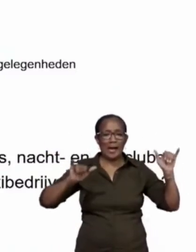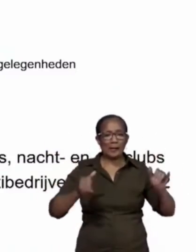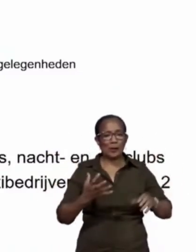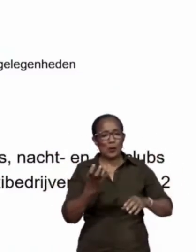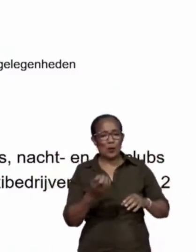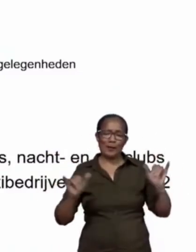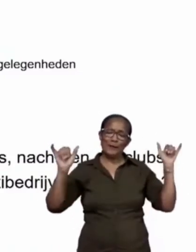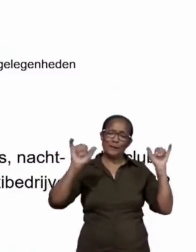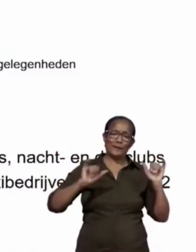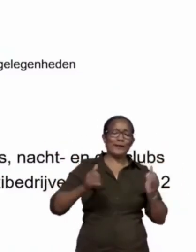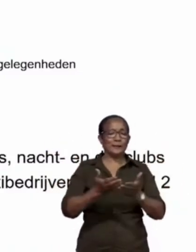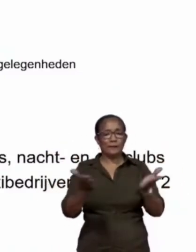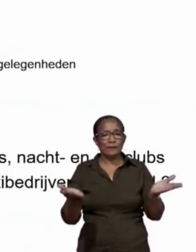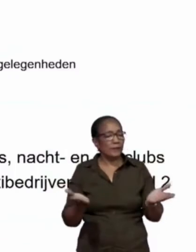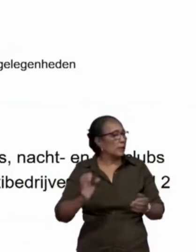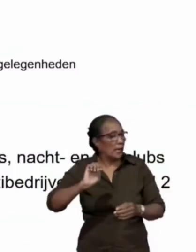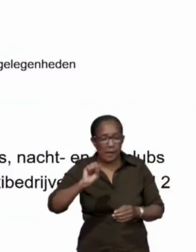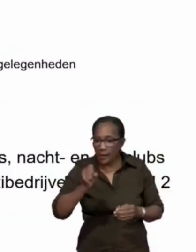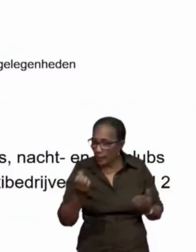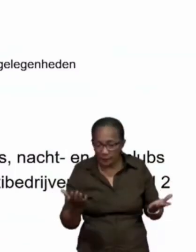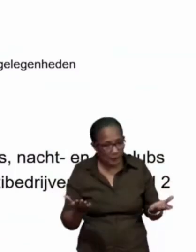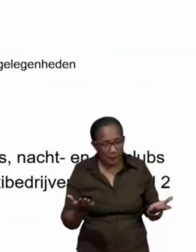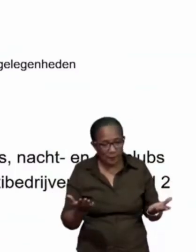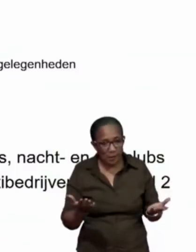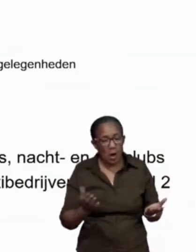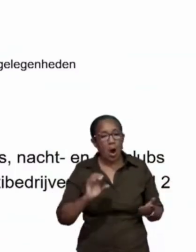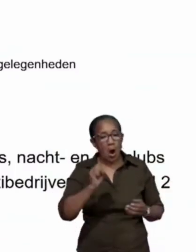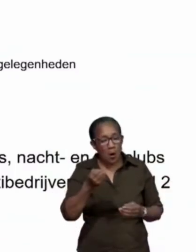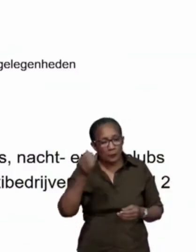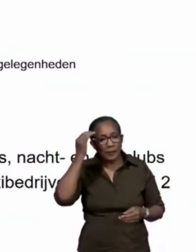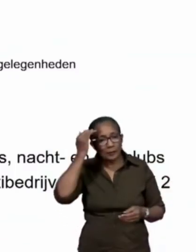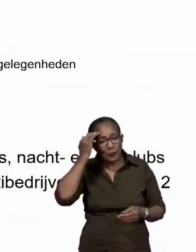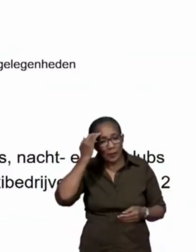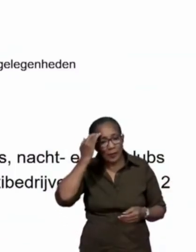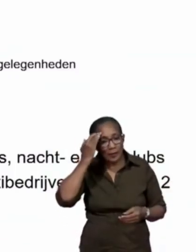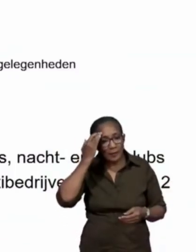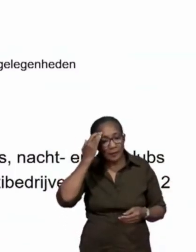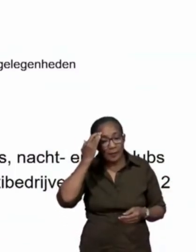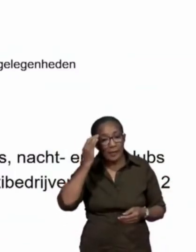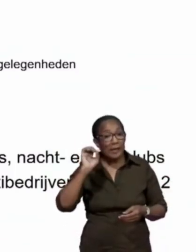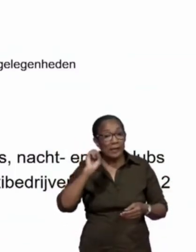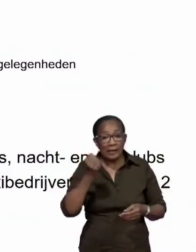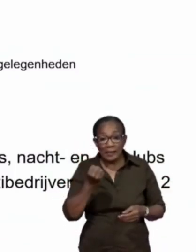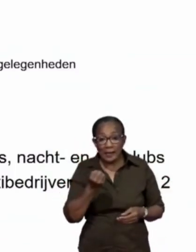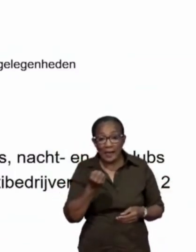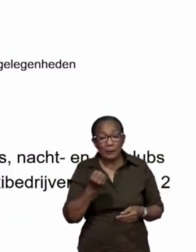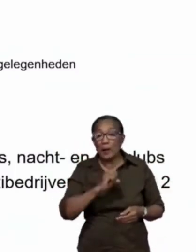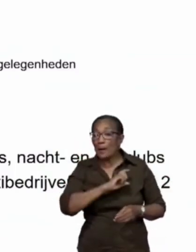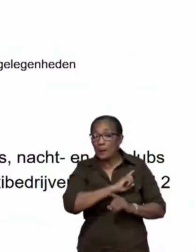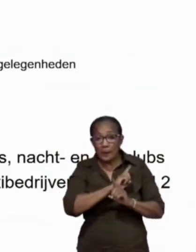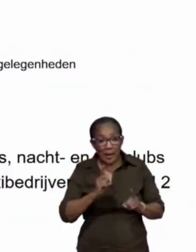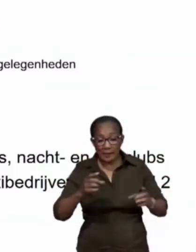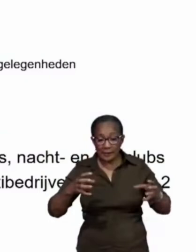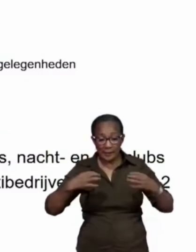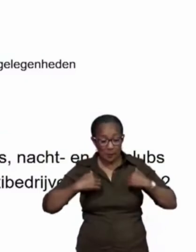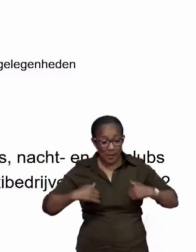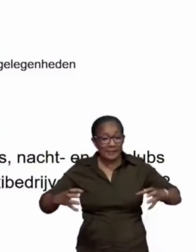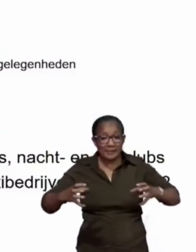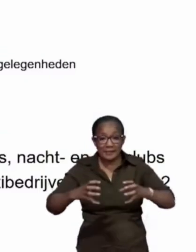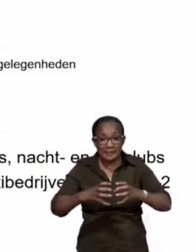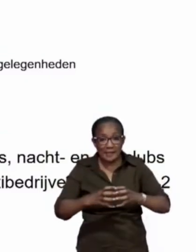abwam feestje, en ook een man, because we sap ook toe, in elke abwam samenscholing voor morgen begin ik